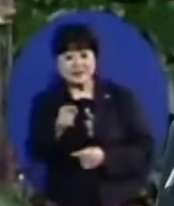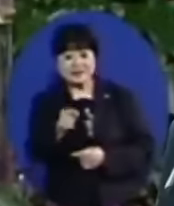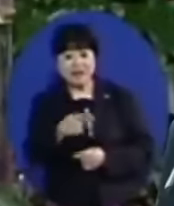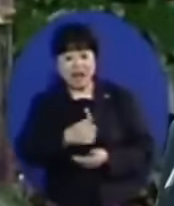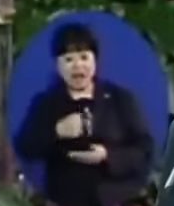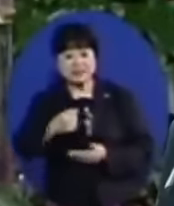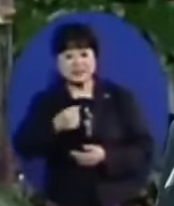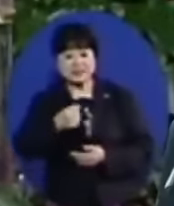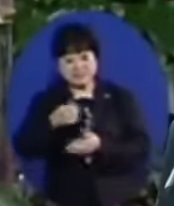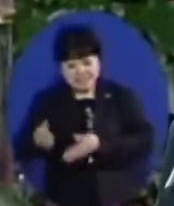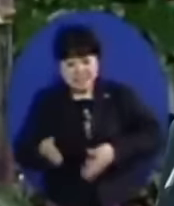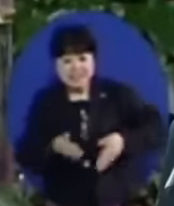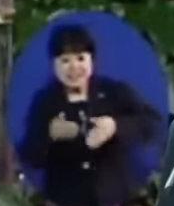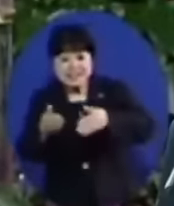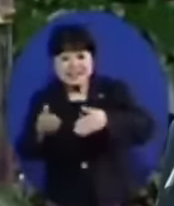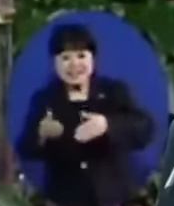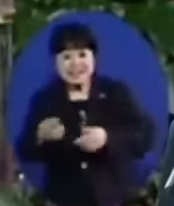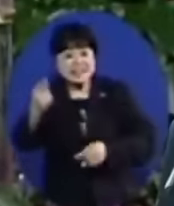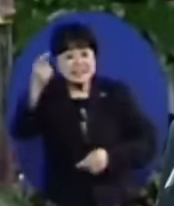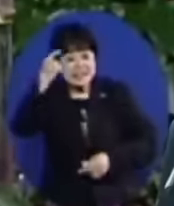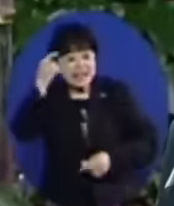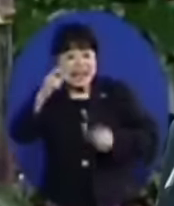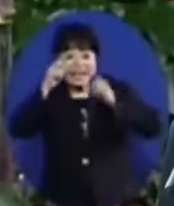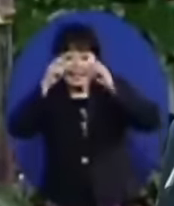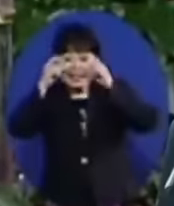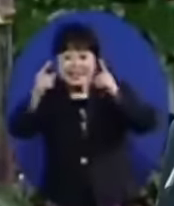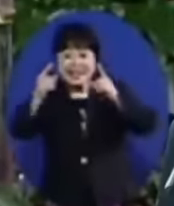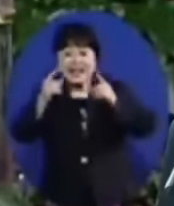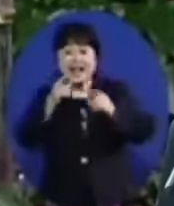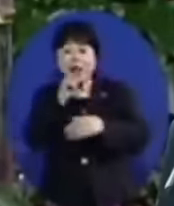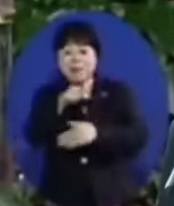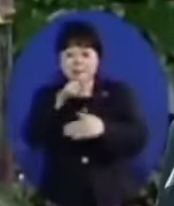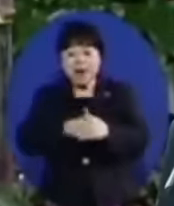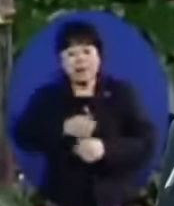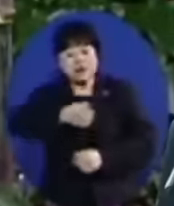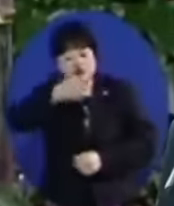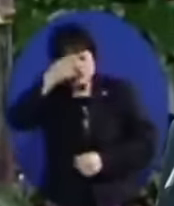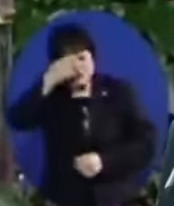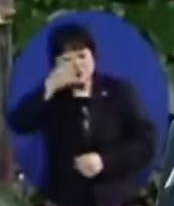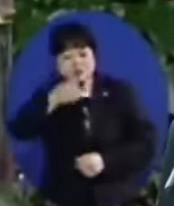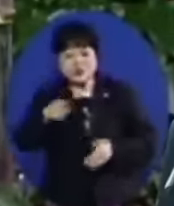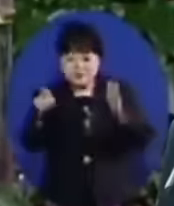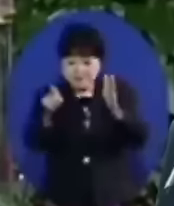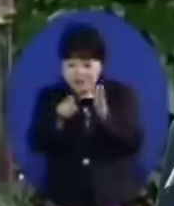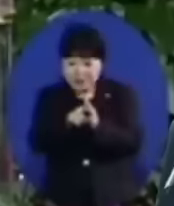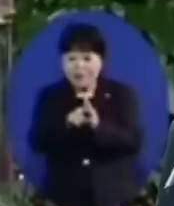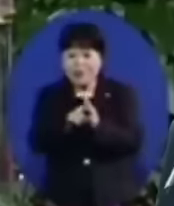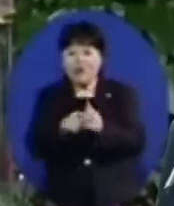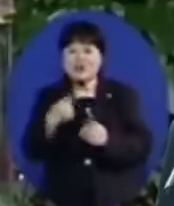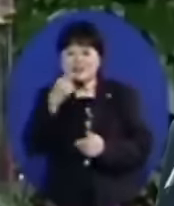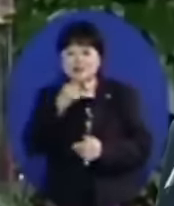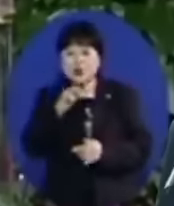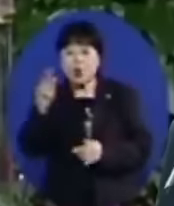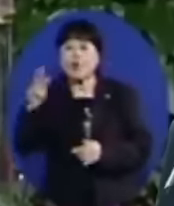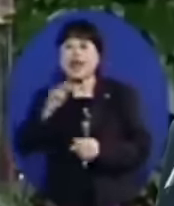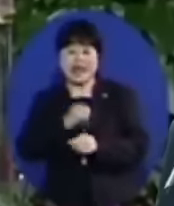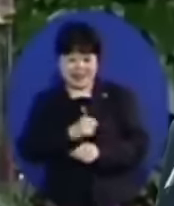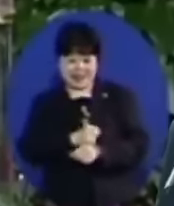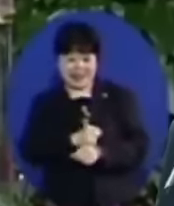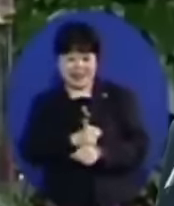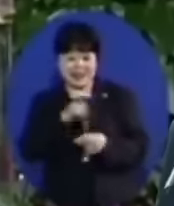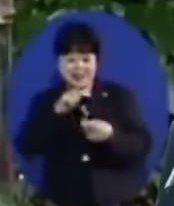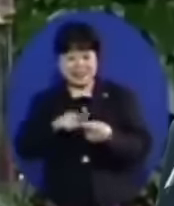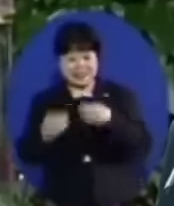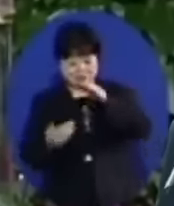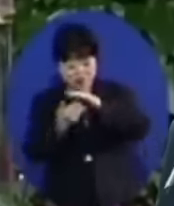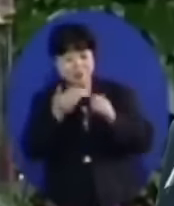소유할 수 있는 길이 생각으로 깨닫고 마음으로 꿈꾸고 믿고 입술로 고백하면 그것을 소유할